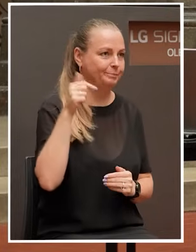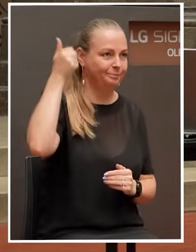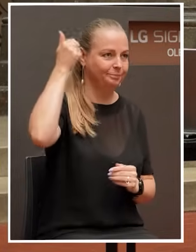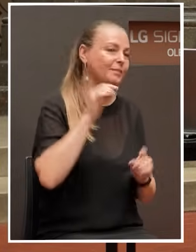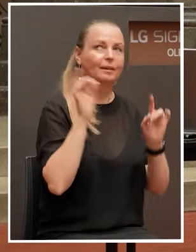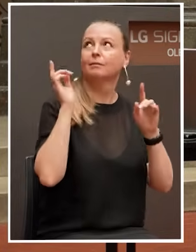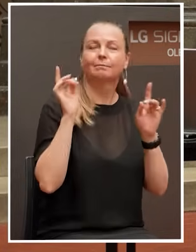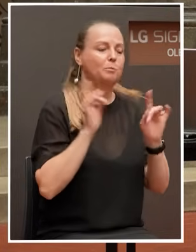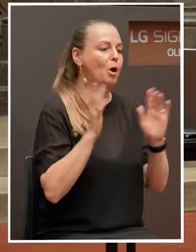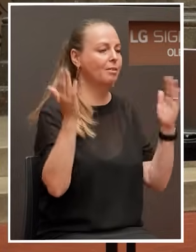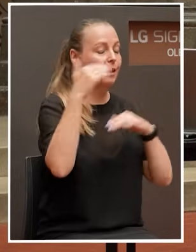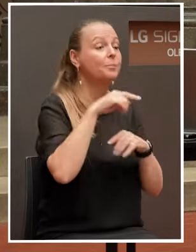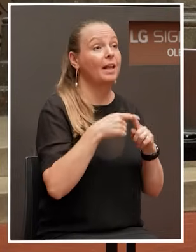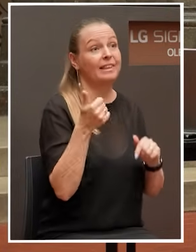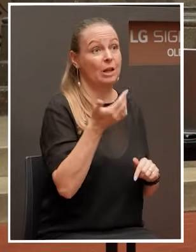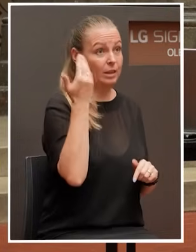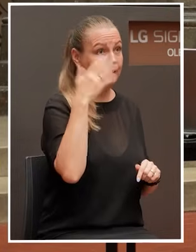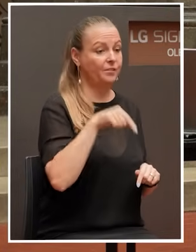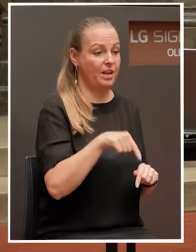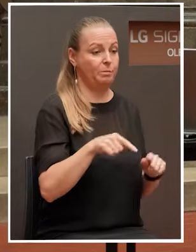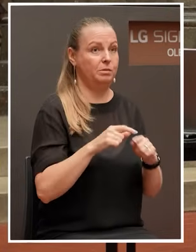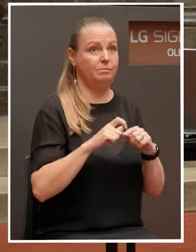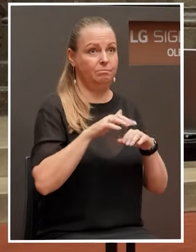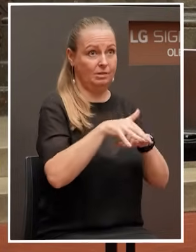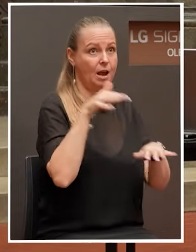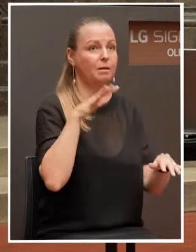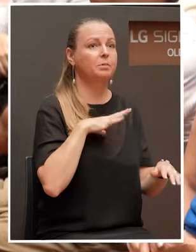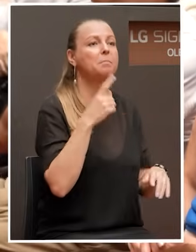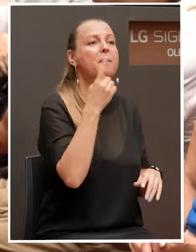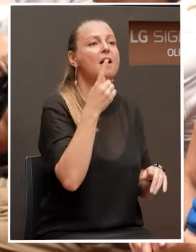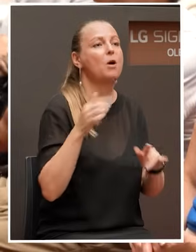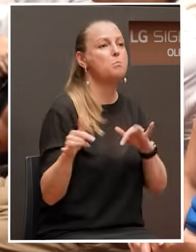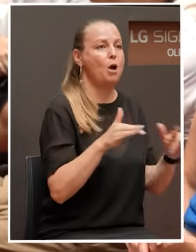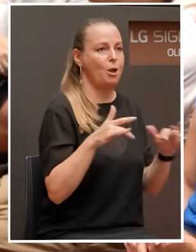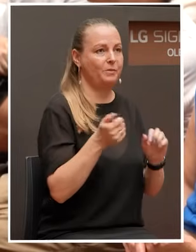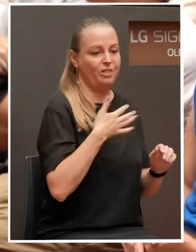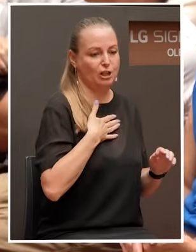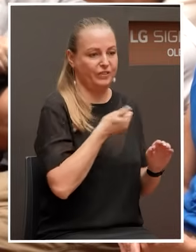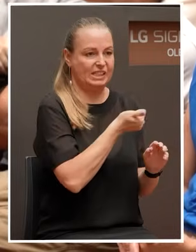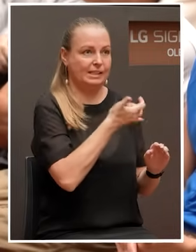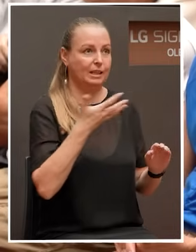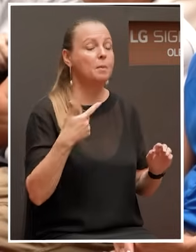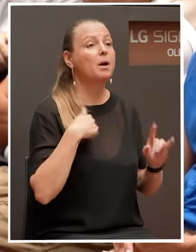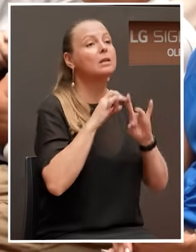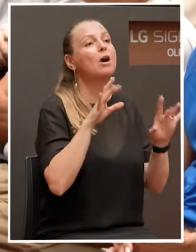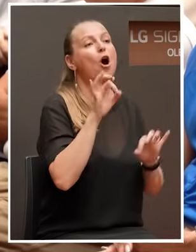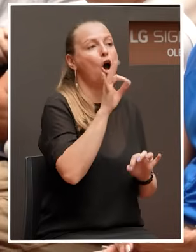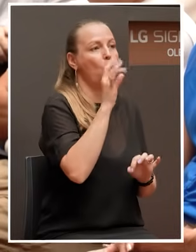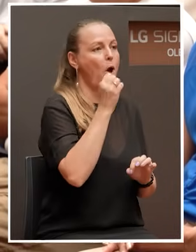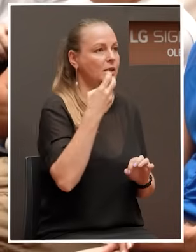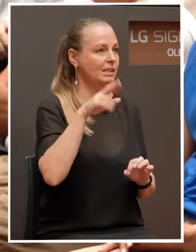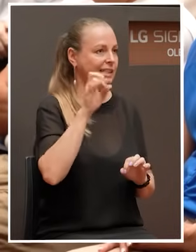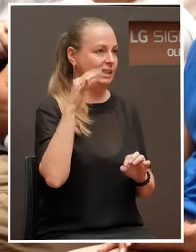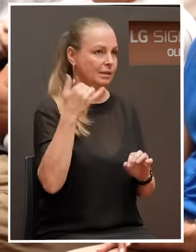Две недели назад, как раз в этом зале, состоялось первое мероприятие цикла, и мы говорили о самом Руанском соборе, о главном